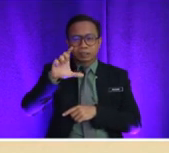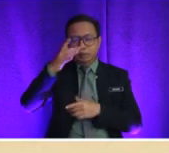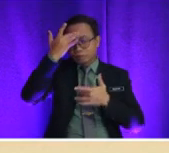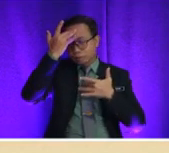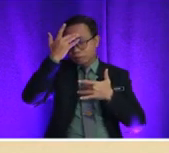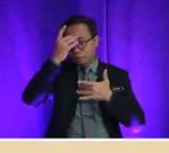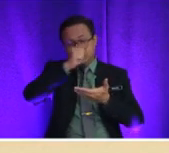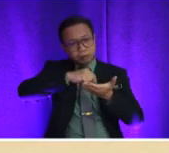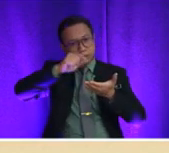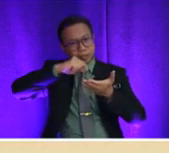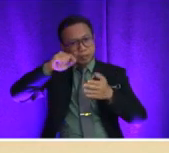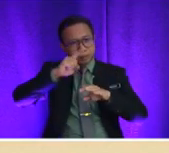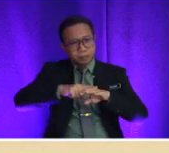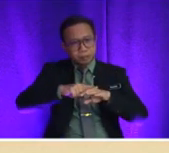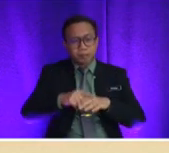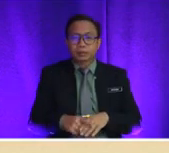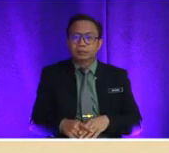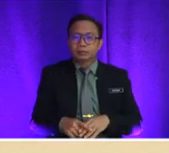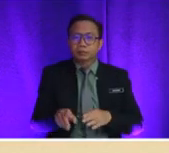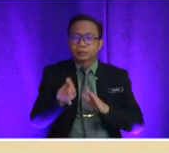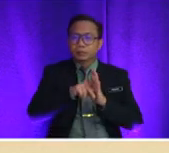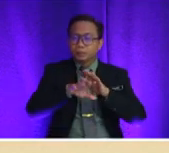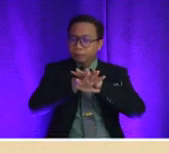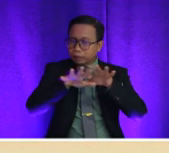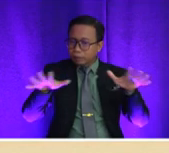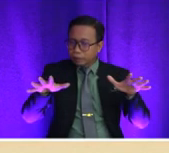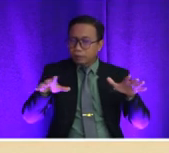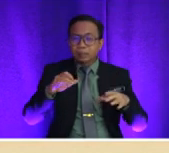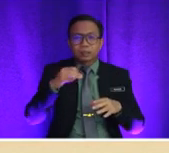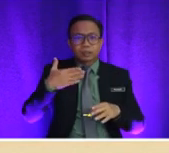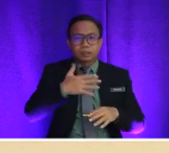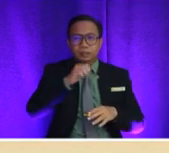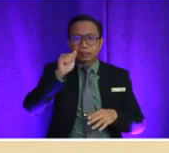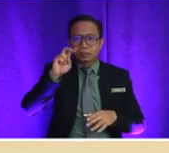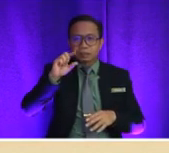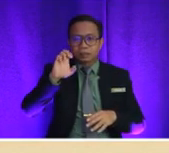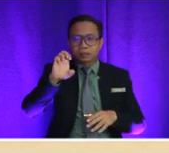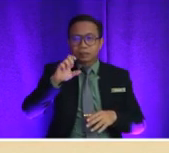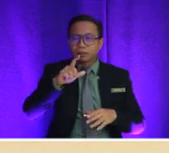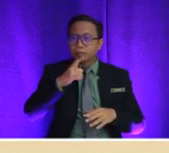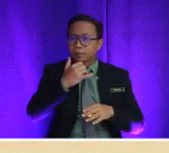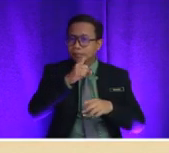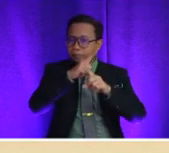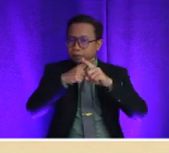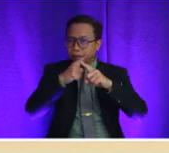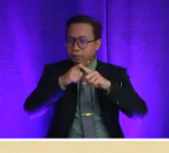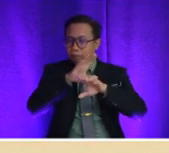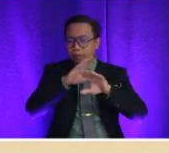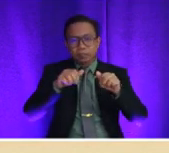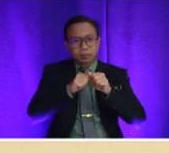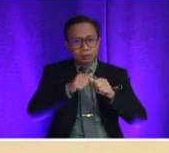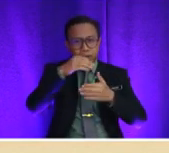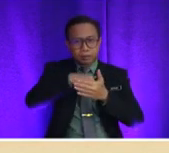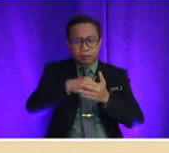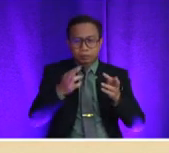pada pernyataan-pernyataan pembiakan ikan Angel yang betul dan Pangkah pada yang tidak berkaitan dalam